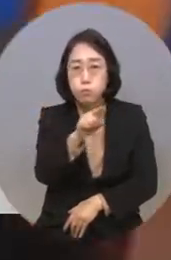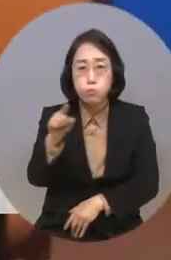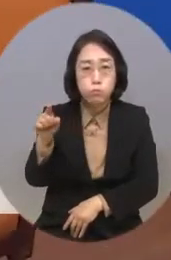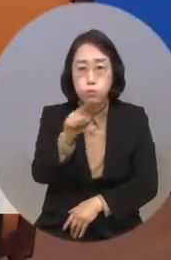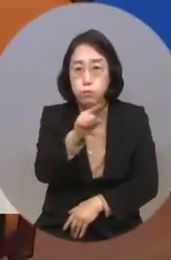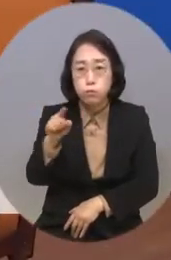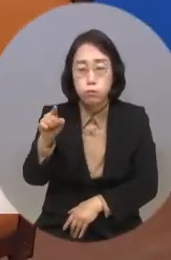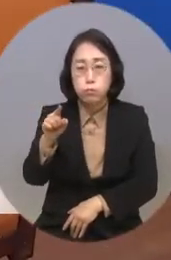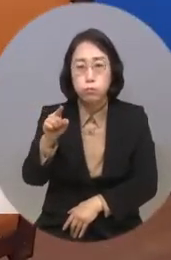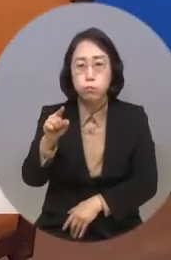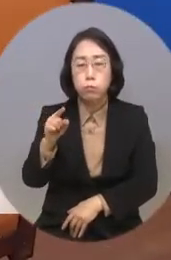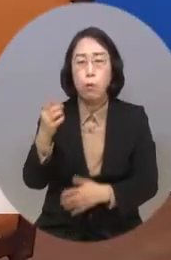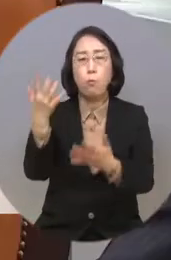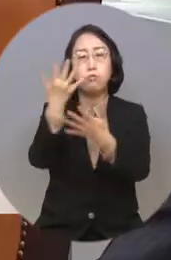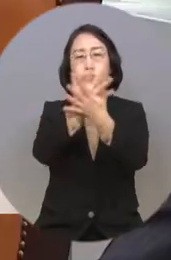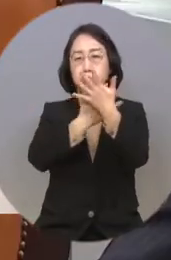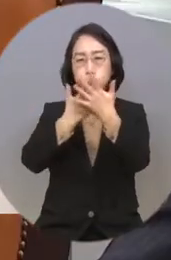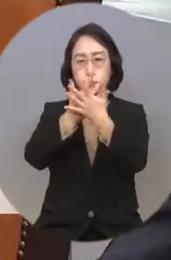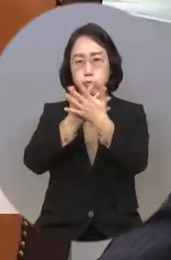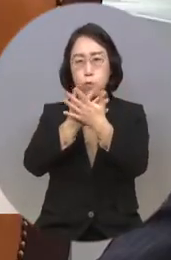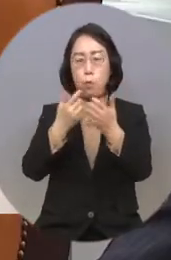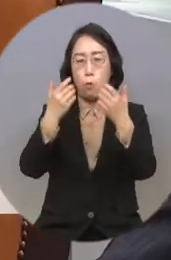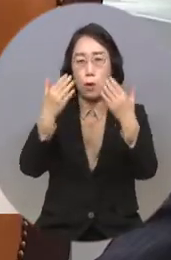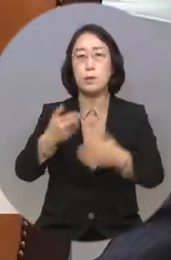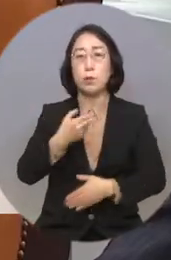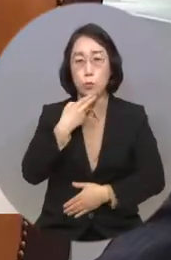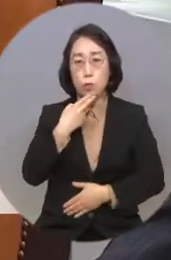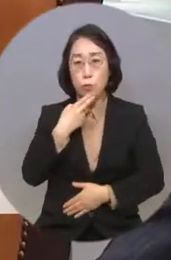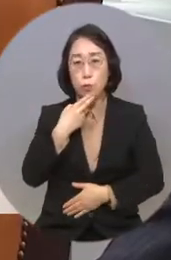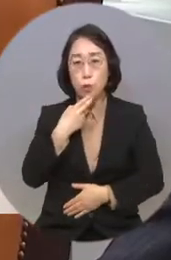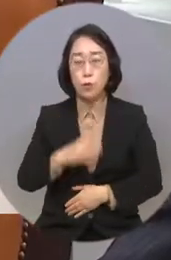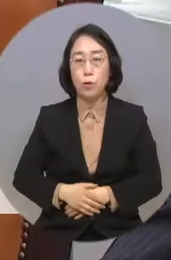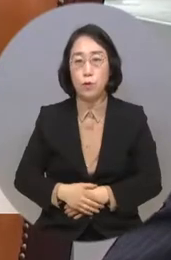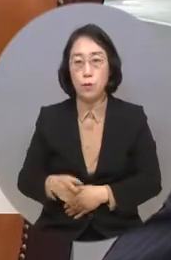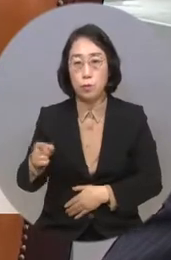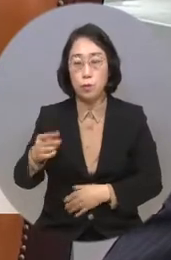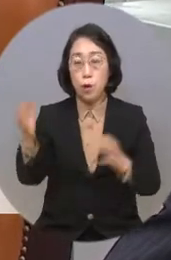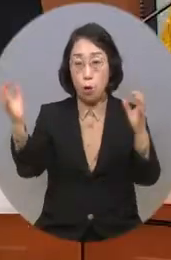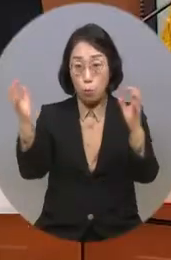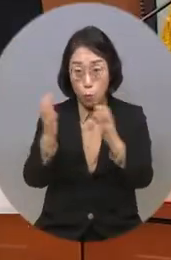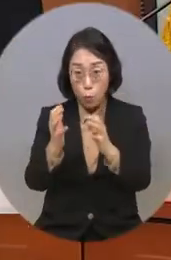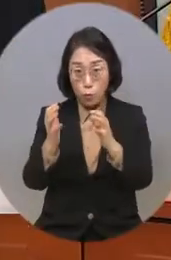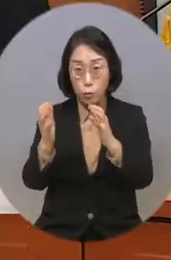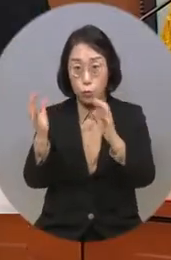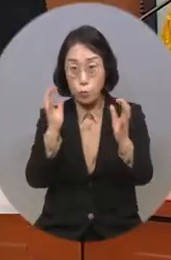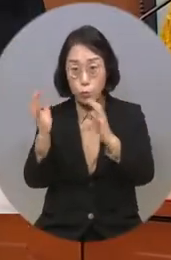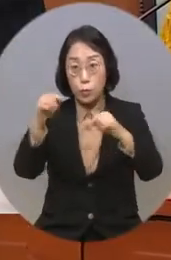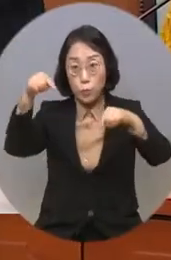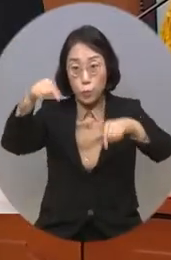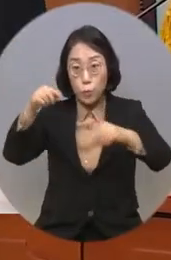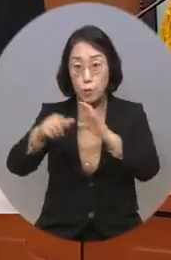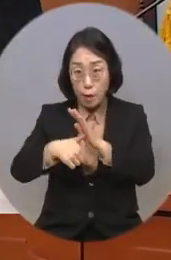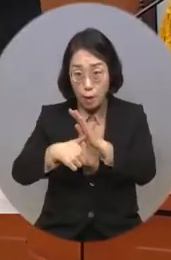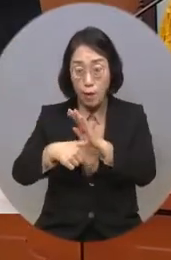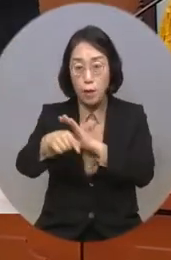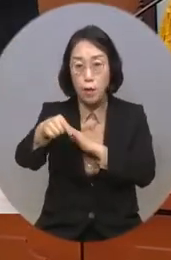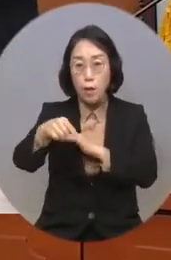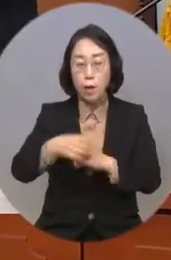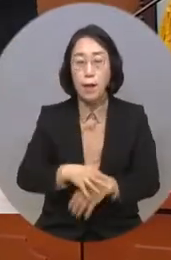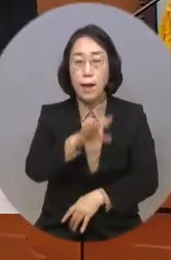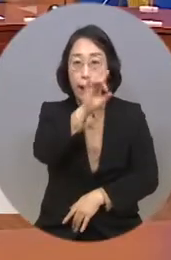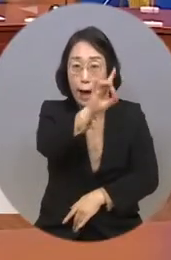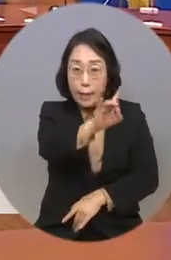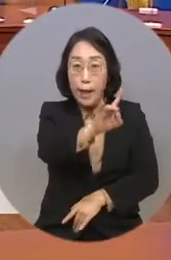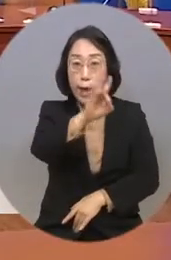전달받지 못하기 때문입니다. 지난 10일 국회에서 열린 간담회에서 청각장애인 당사자들은 발화자별